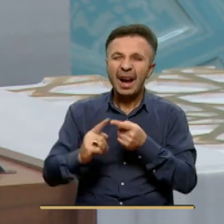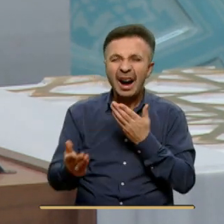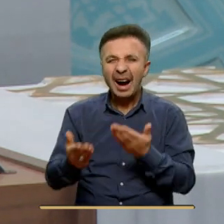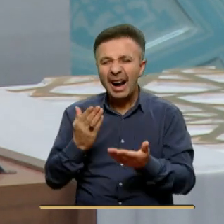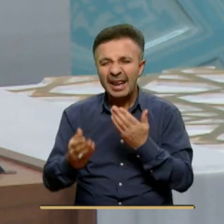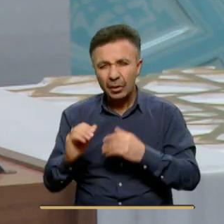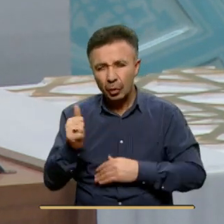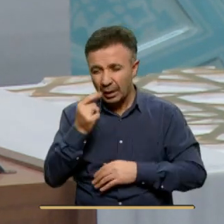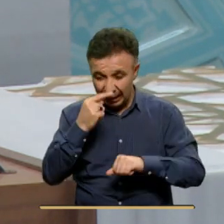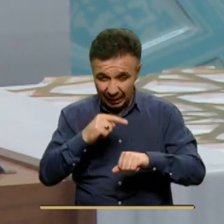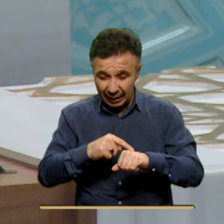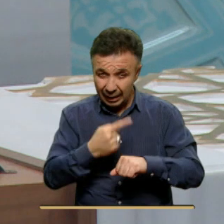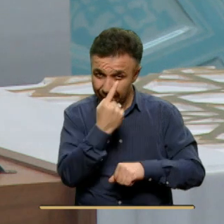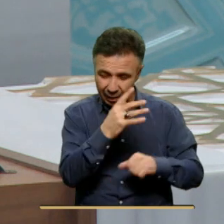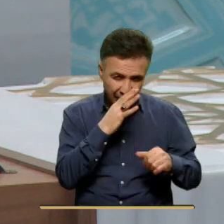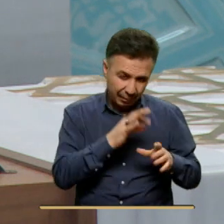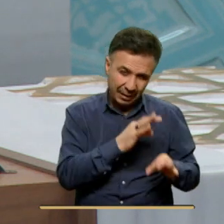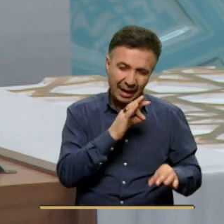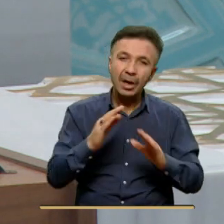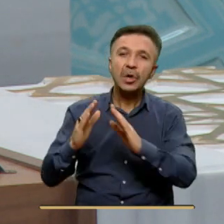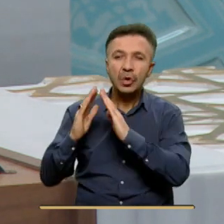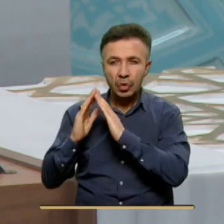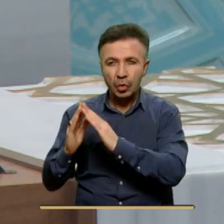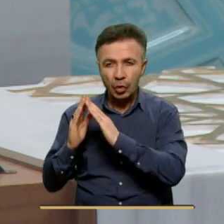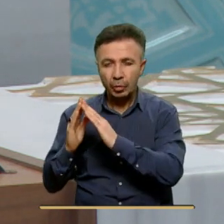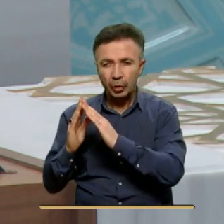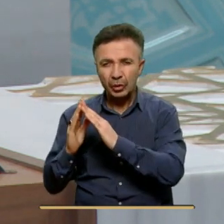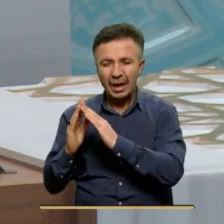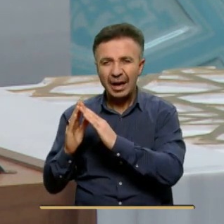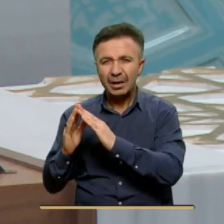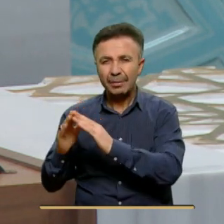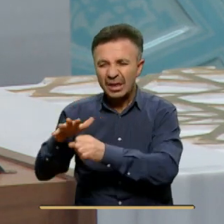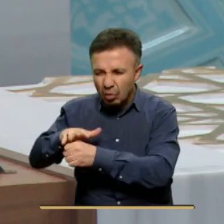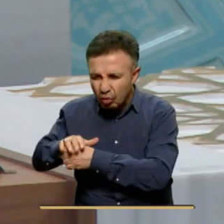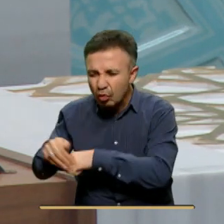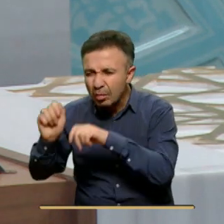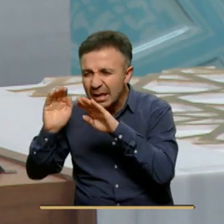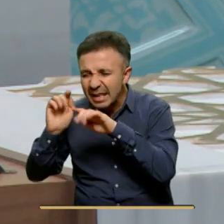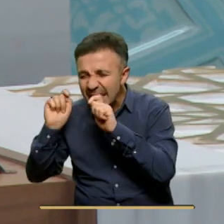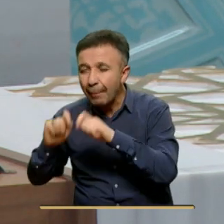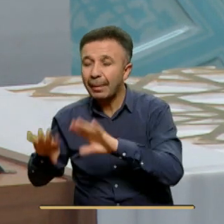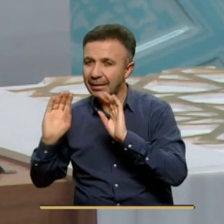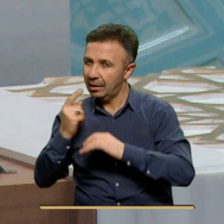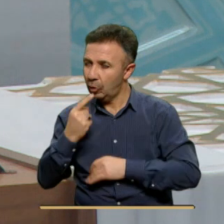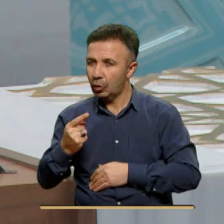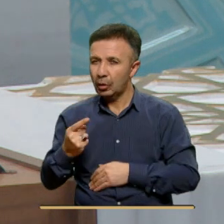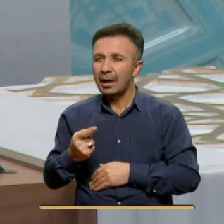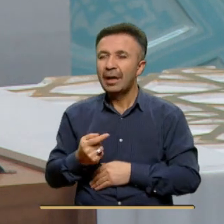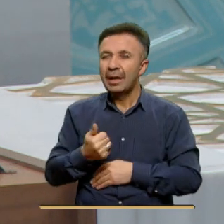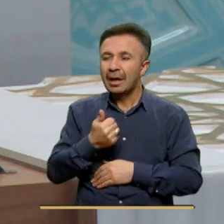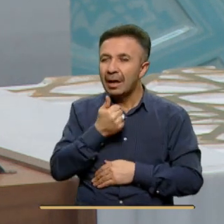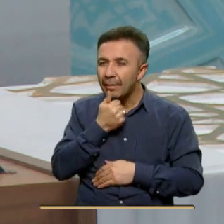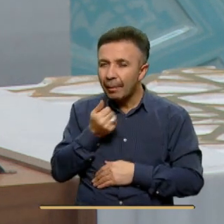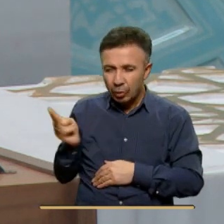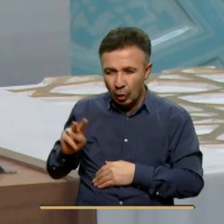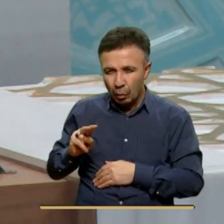gününe inanan bir kimse komşusuna eziyet etmesin buyuruyor. Yetim malı yemek en